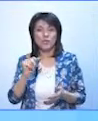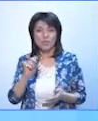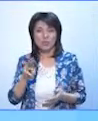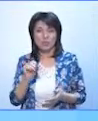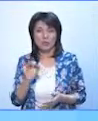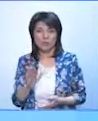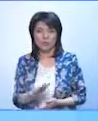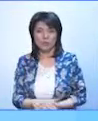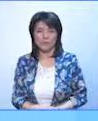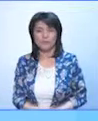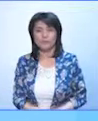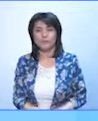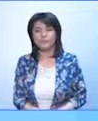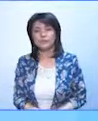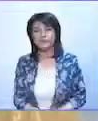репортаже Гульмиры Бахтияровой.